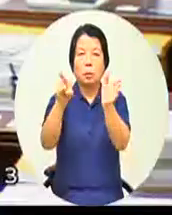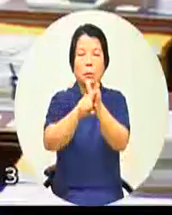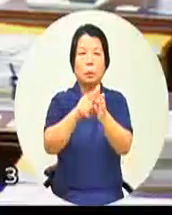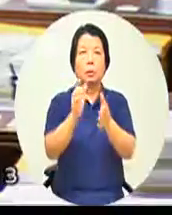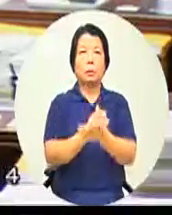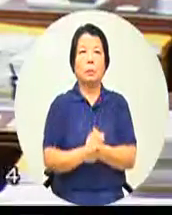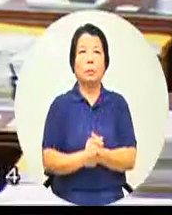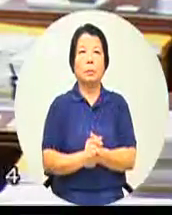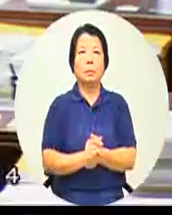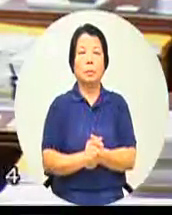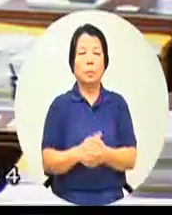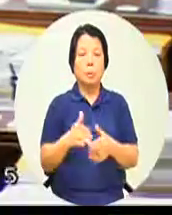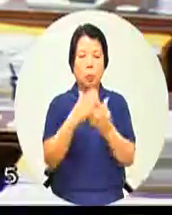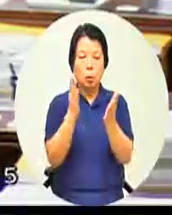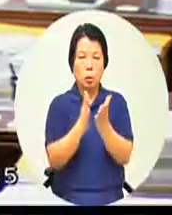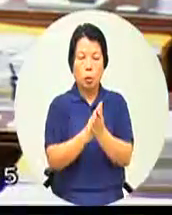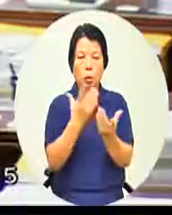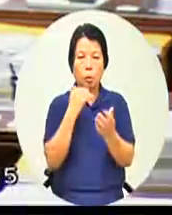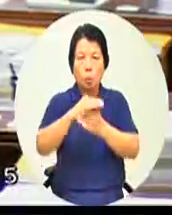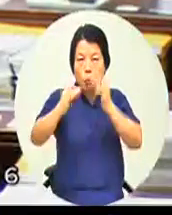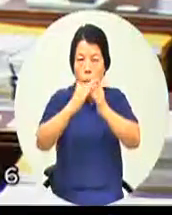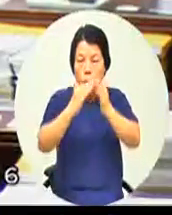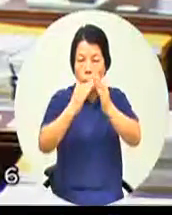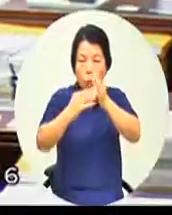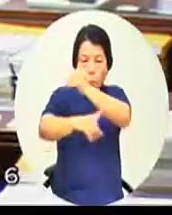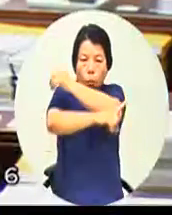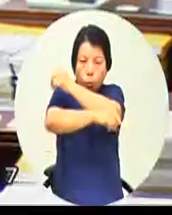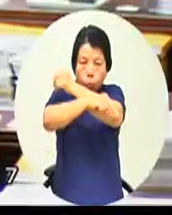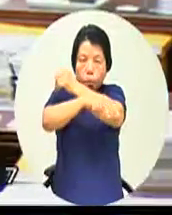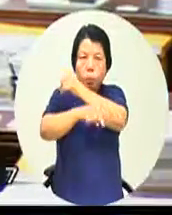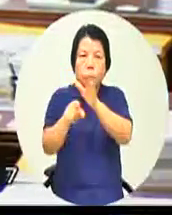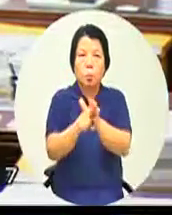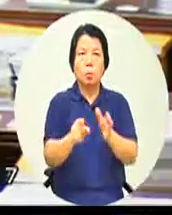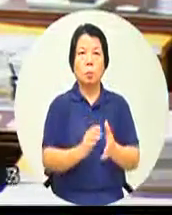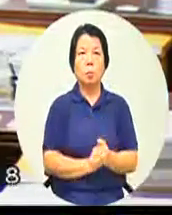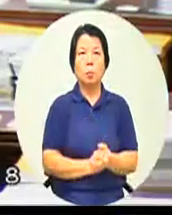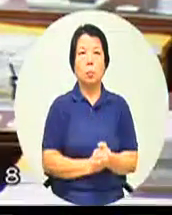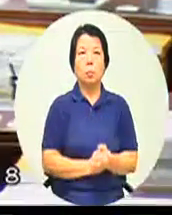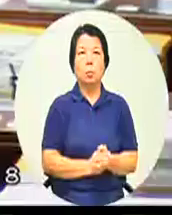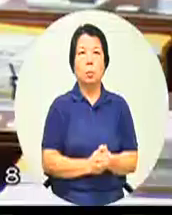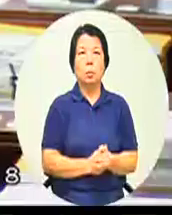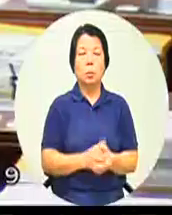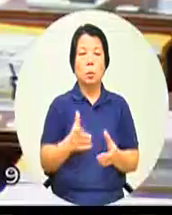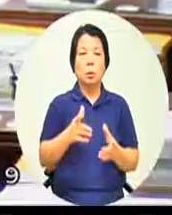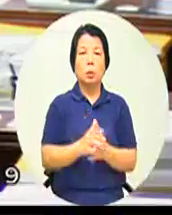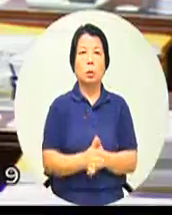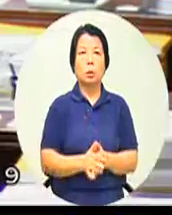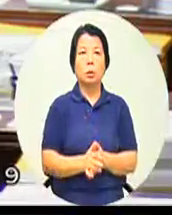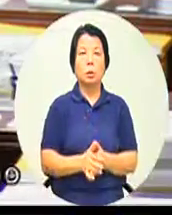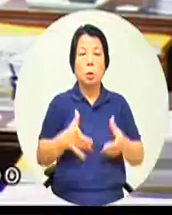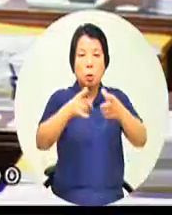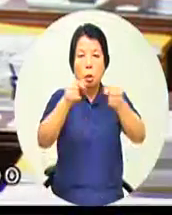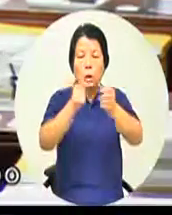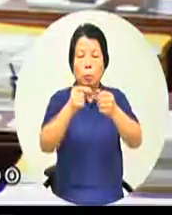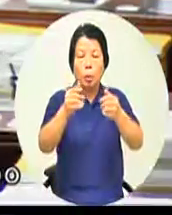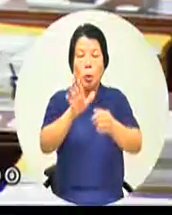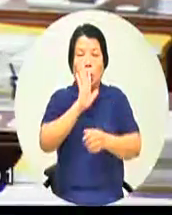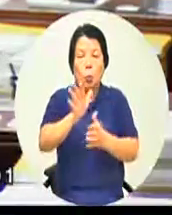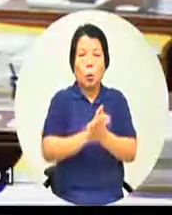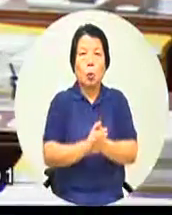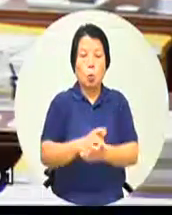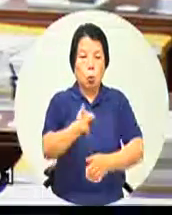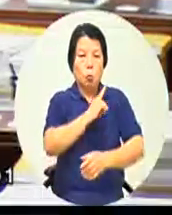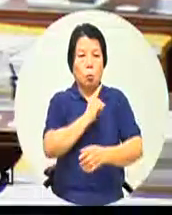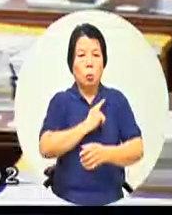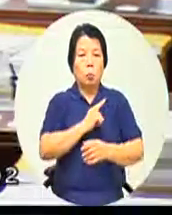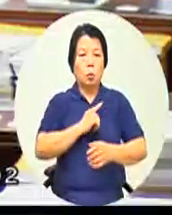候，到几乎快到战末那个战争的末期的时候，日本有这个正阳特工队，这个自杀